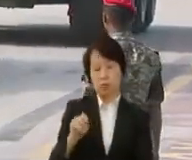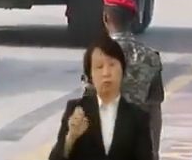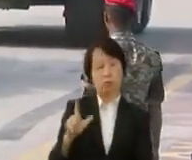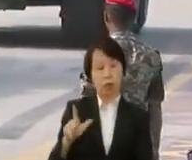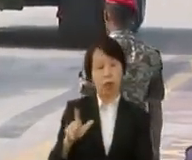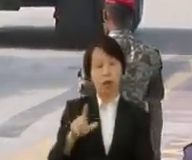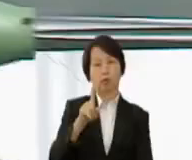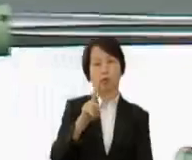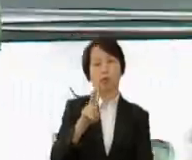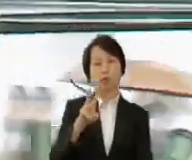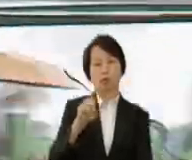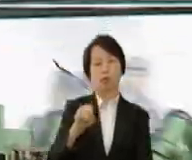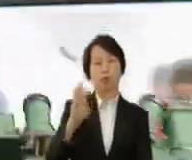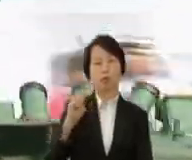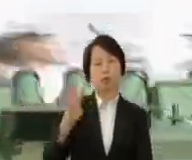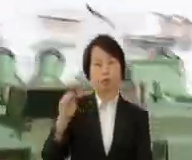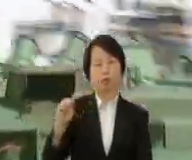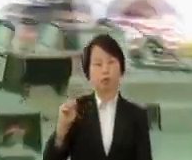120mm.